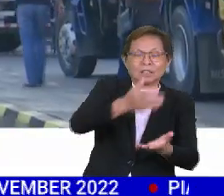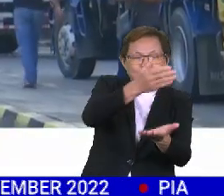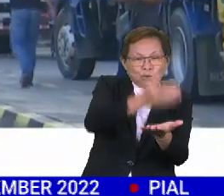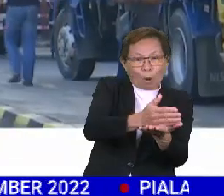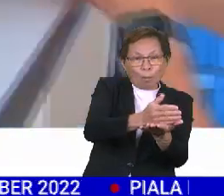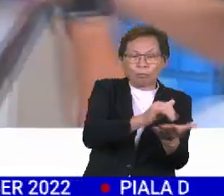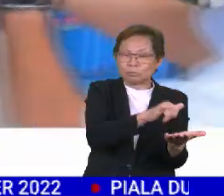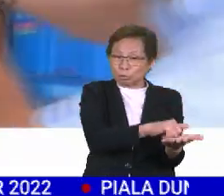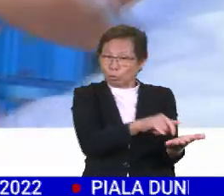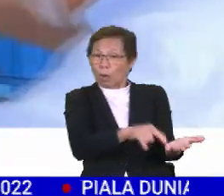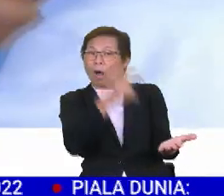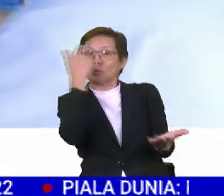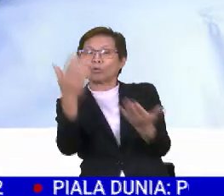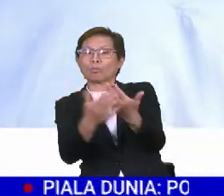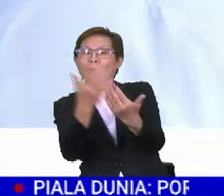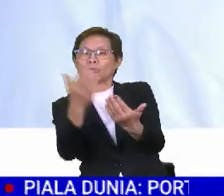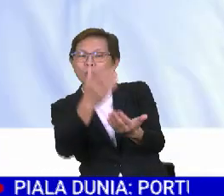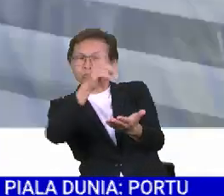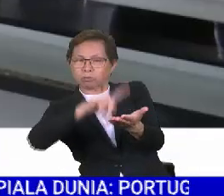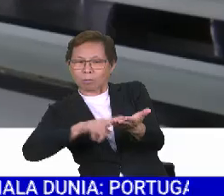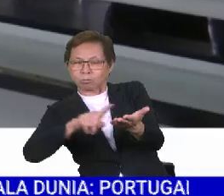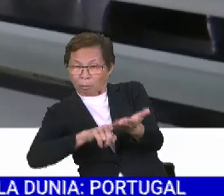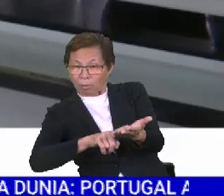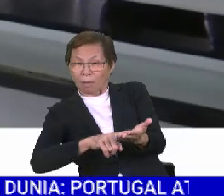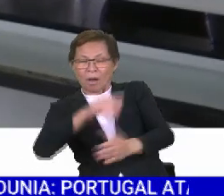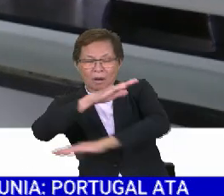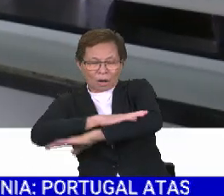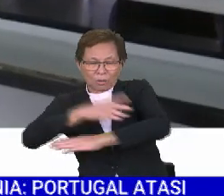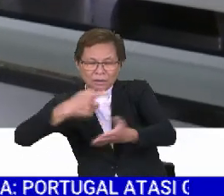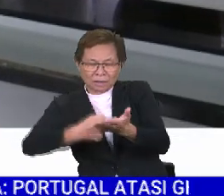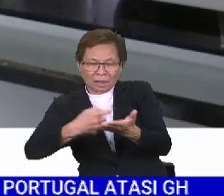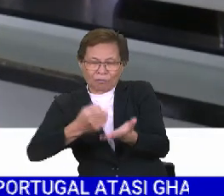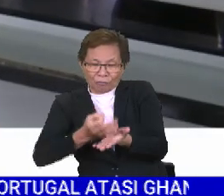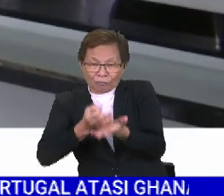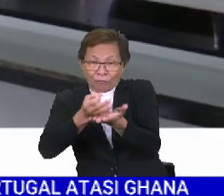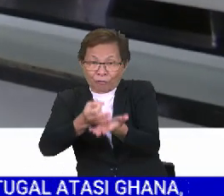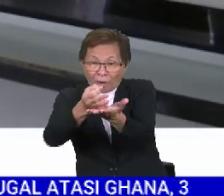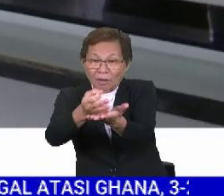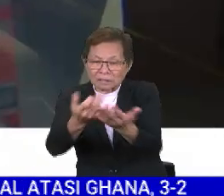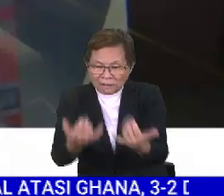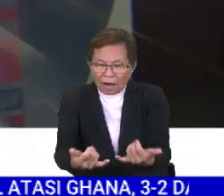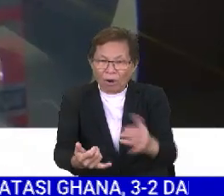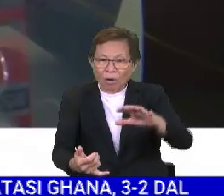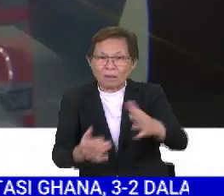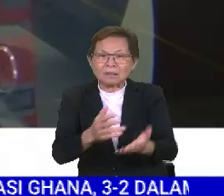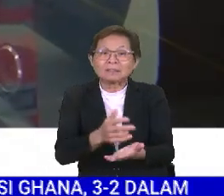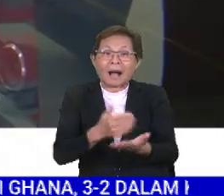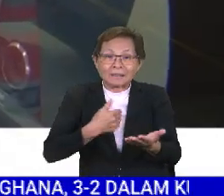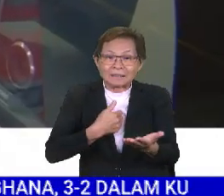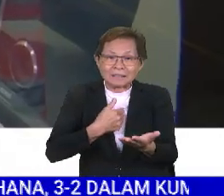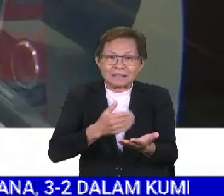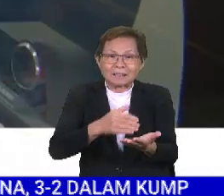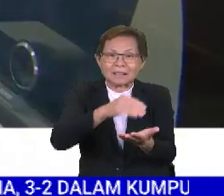berkenaan untuk memudahkan pemeriksaan dilakukan. Manakala kaunter tiket feri yang kini berada dalam kawasan terminal